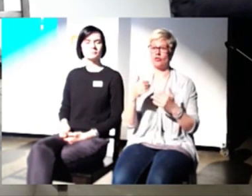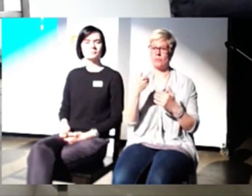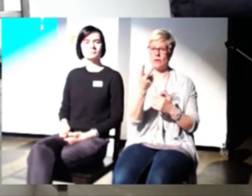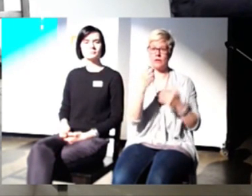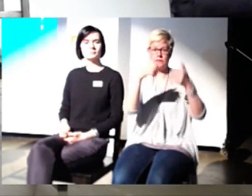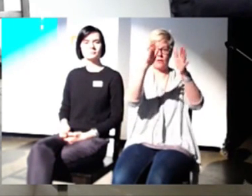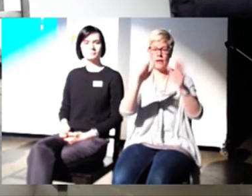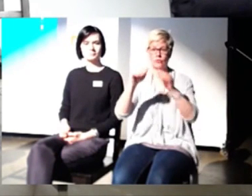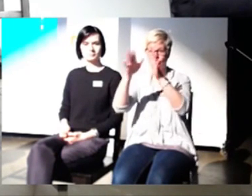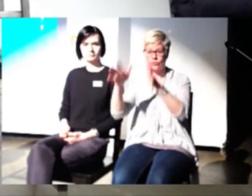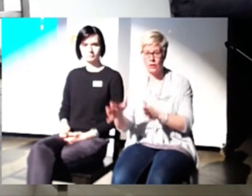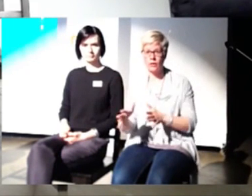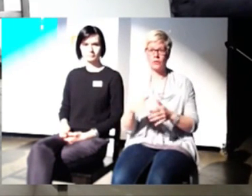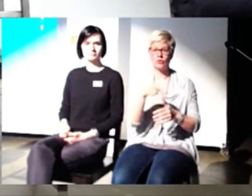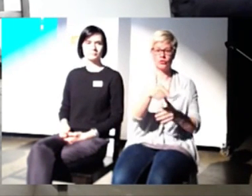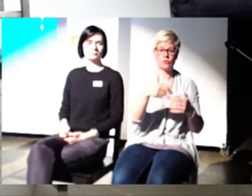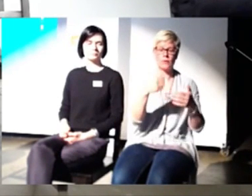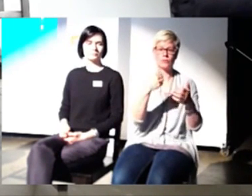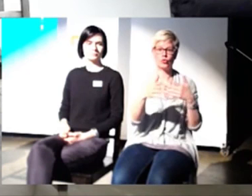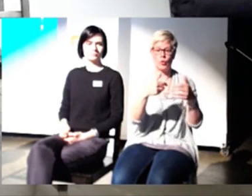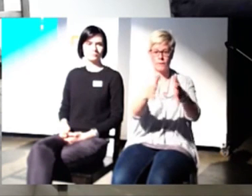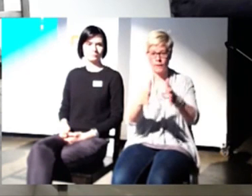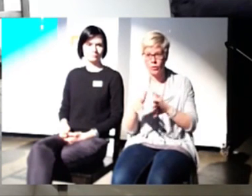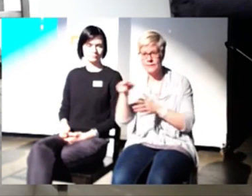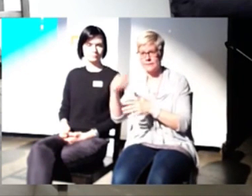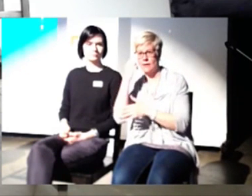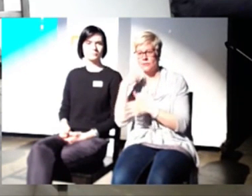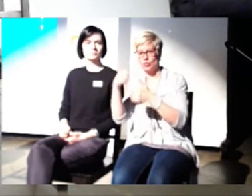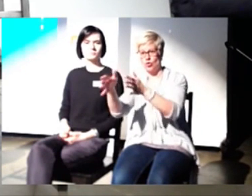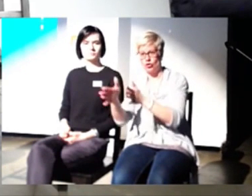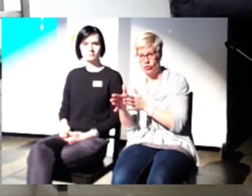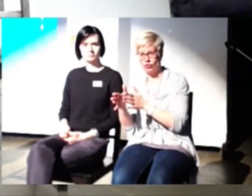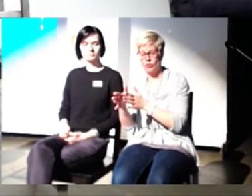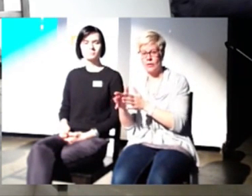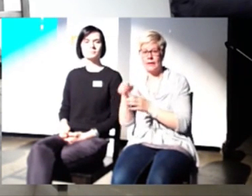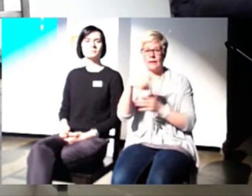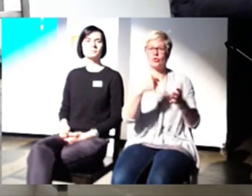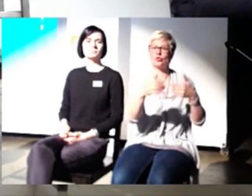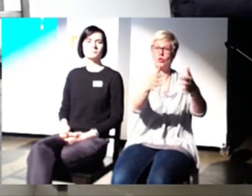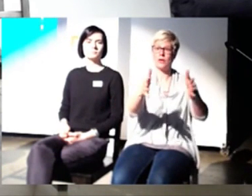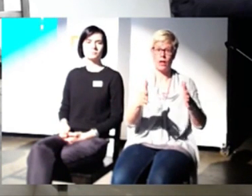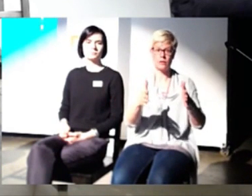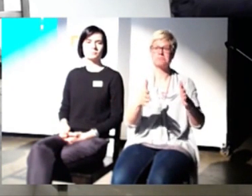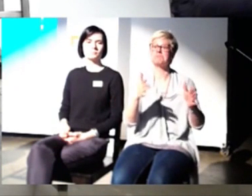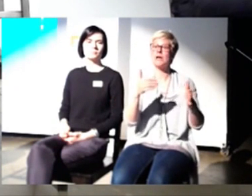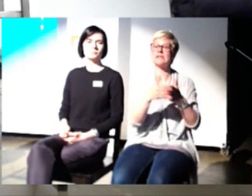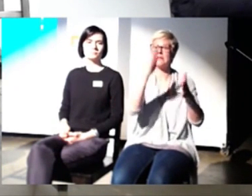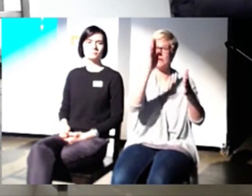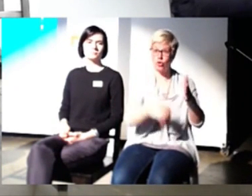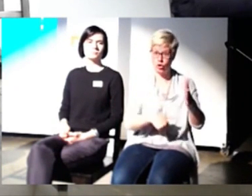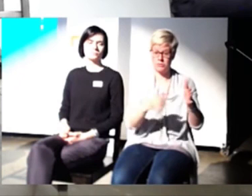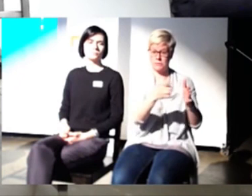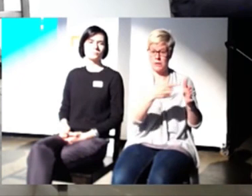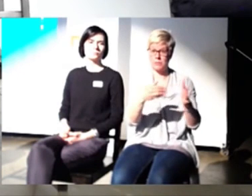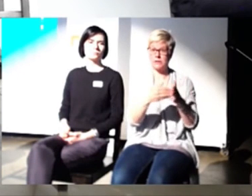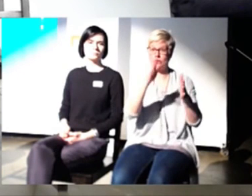on työtilat, työhuoneita, ja toinen jossa on asuintilat. Ja työhuonerakennus on käytännössä katsoen esteetön ykköskerroksen osastolta, koska siinä